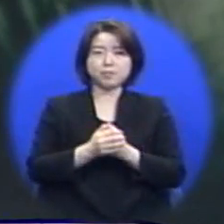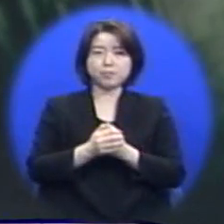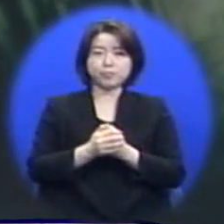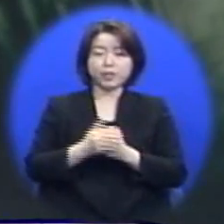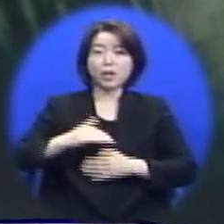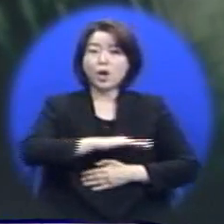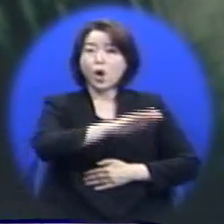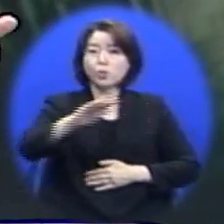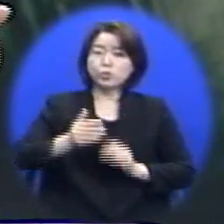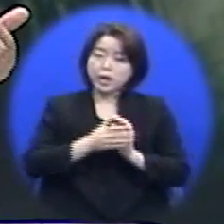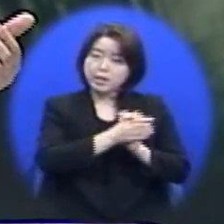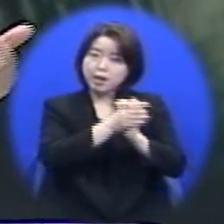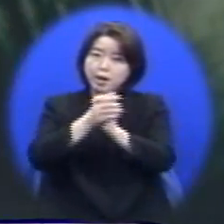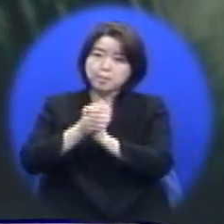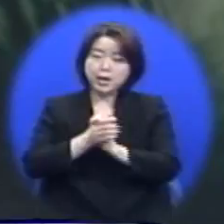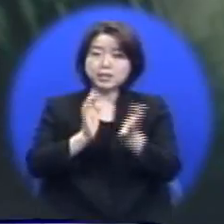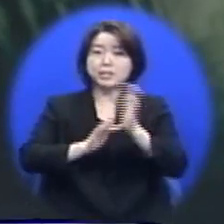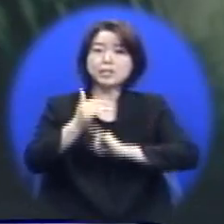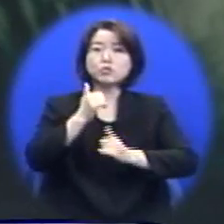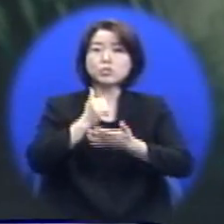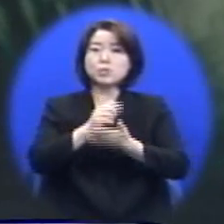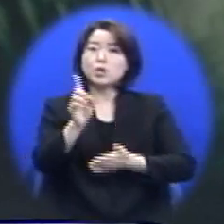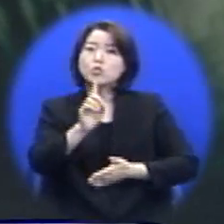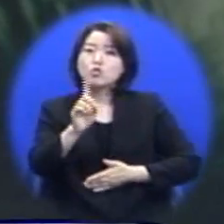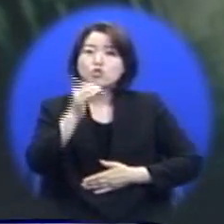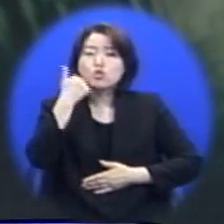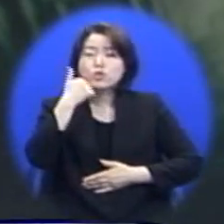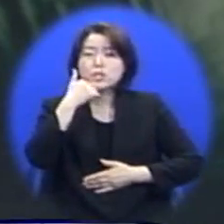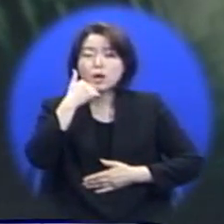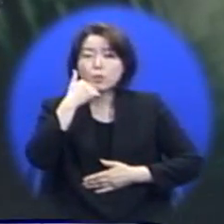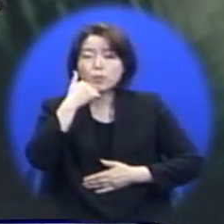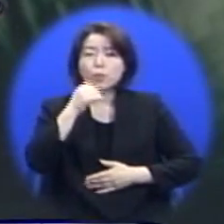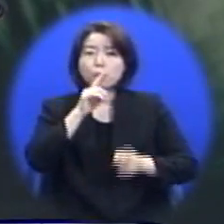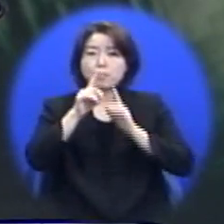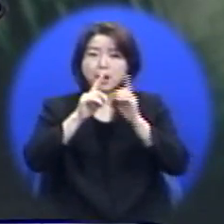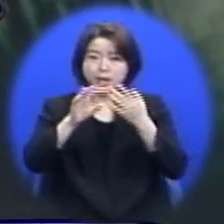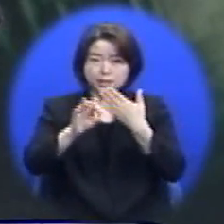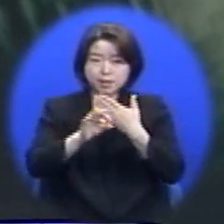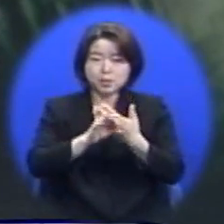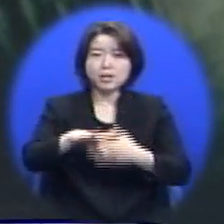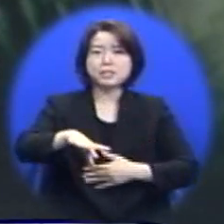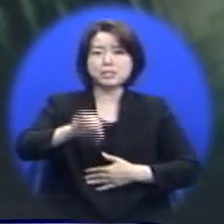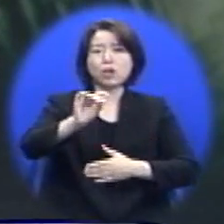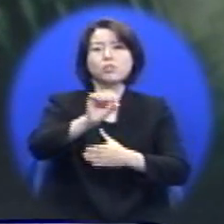연합하시는 예수님이 어떤 분이시냐고 성경이 말하냐면 첫 열매라는 거예요.